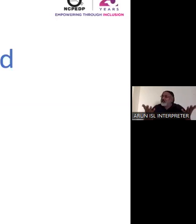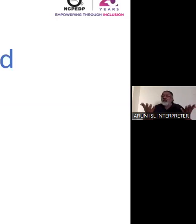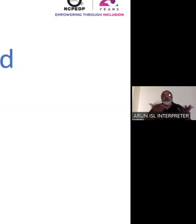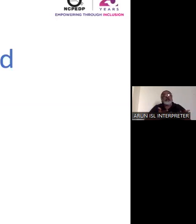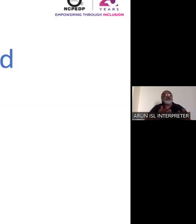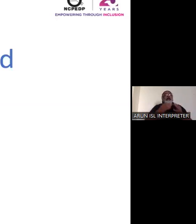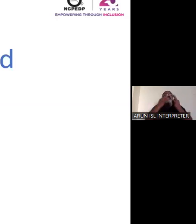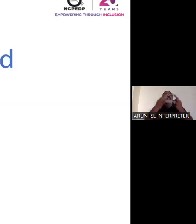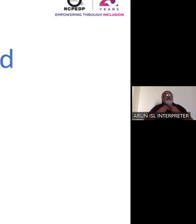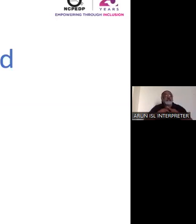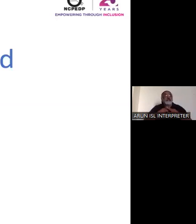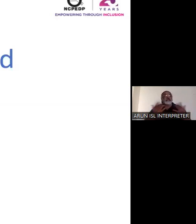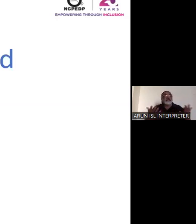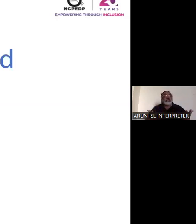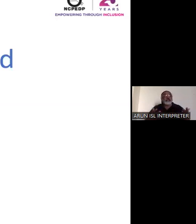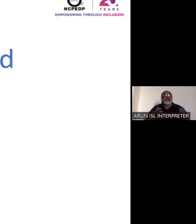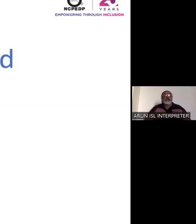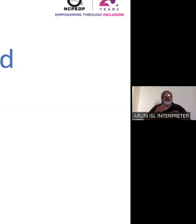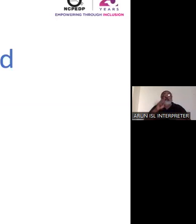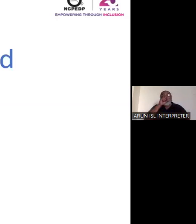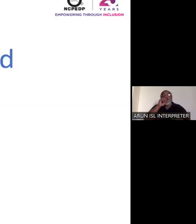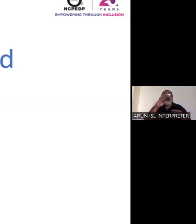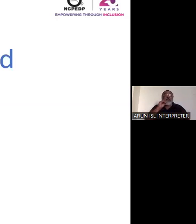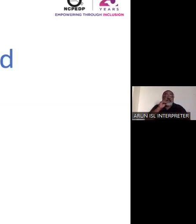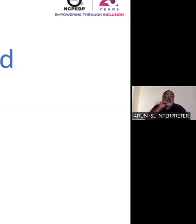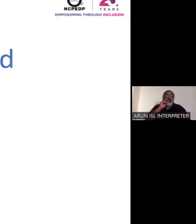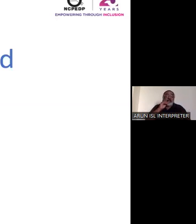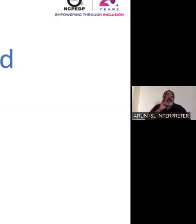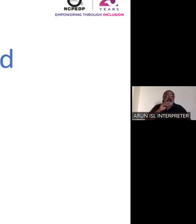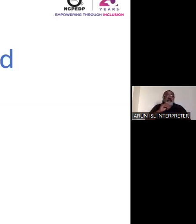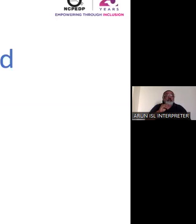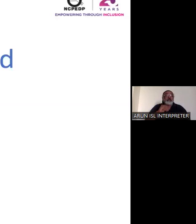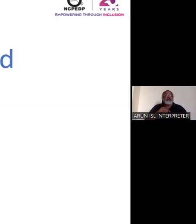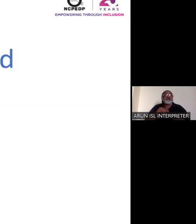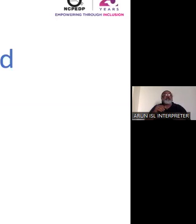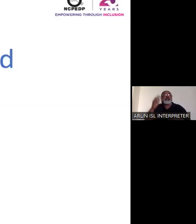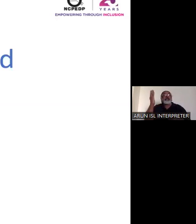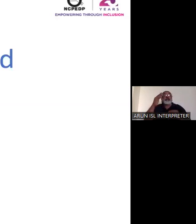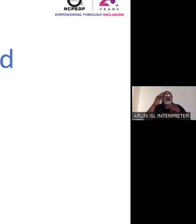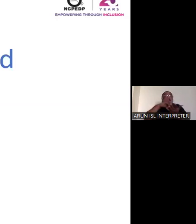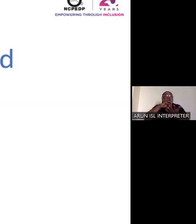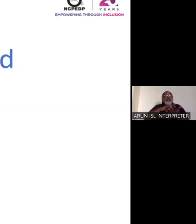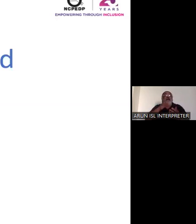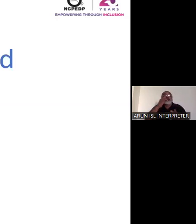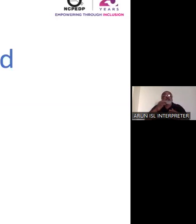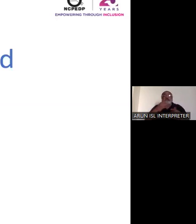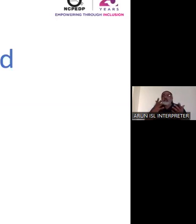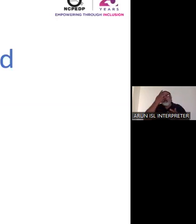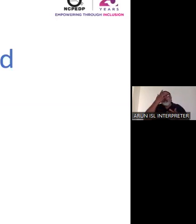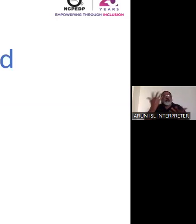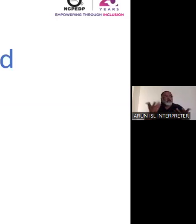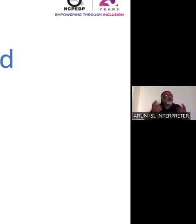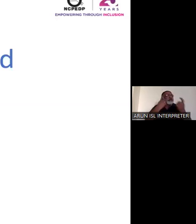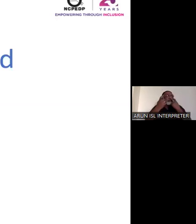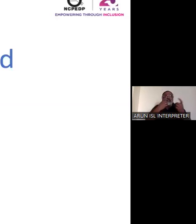दौरान माइक को बंद रखें। सत्र के बीच में जब पूछा जाए कि आपकी अगर कोई परेशानी है या किसी विषय